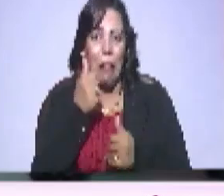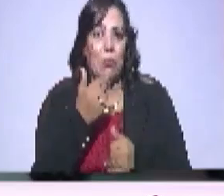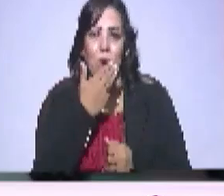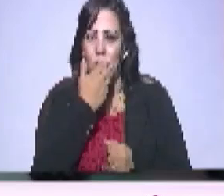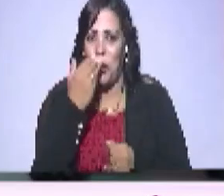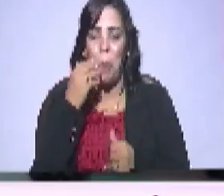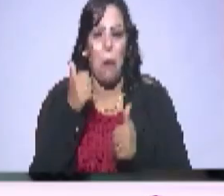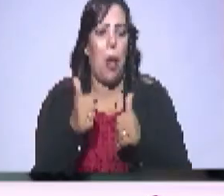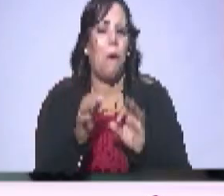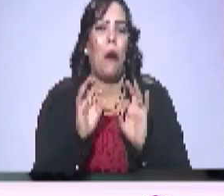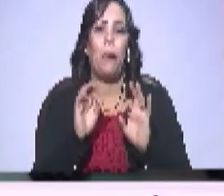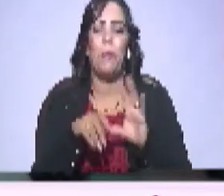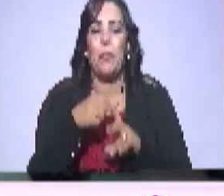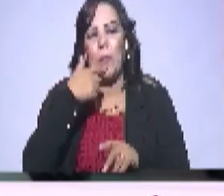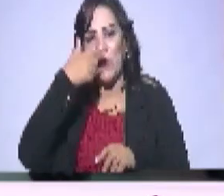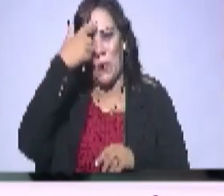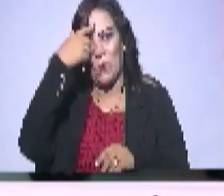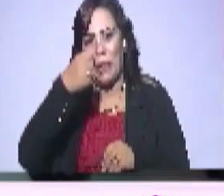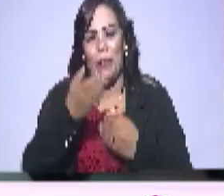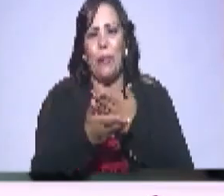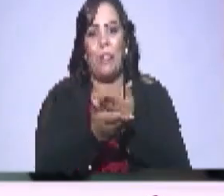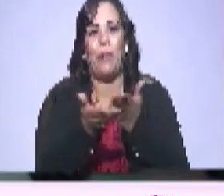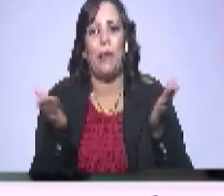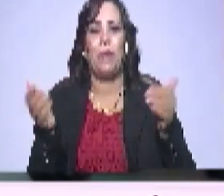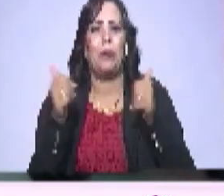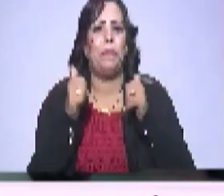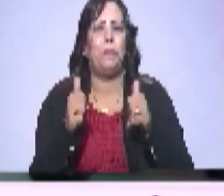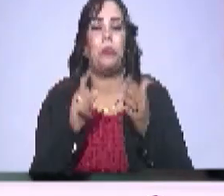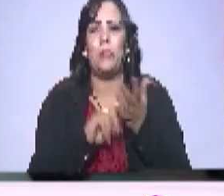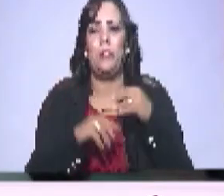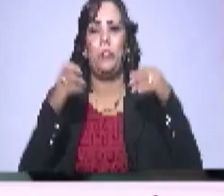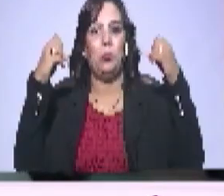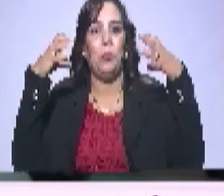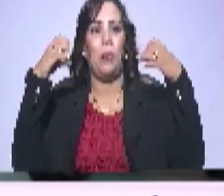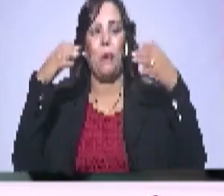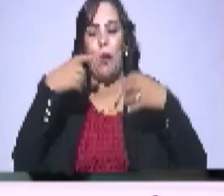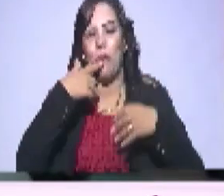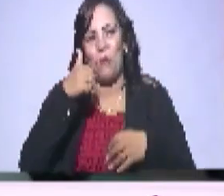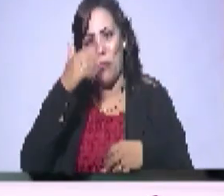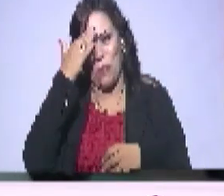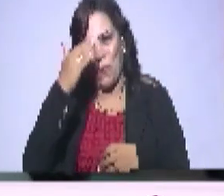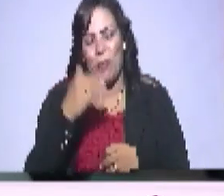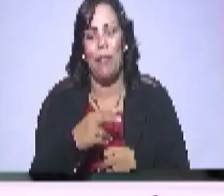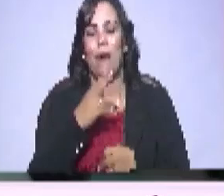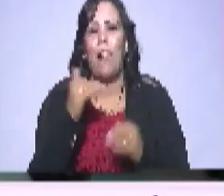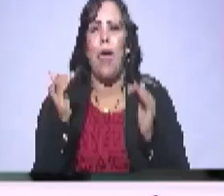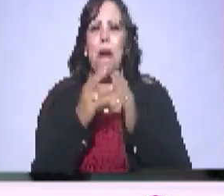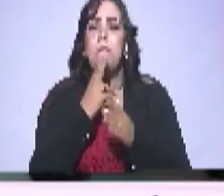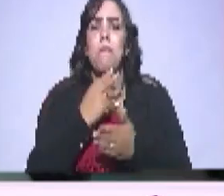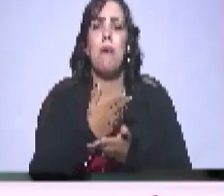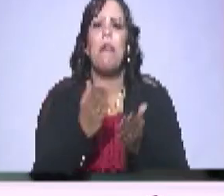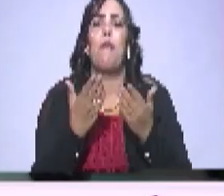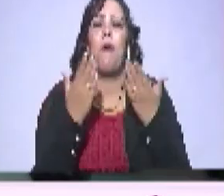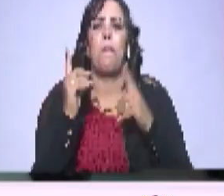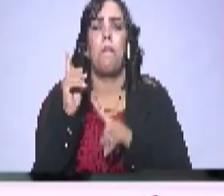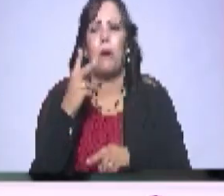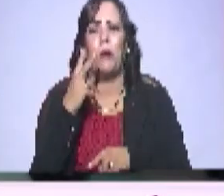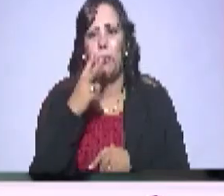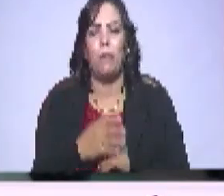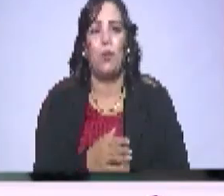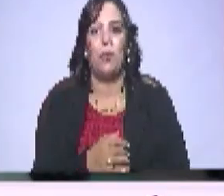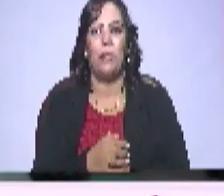الصيام. وكل سنه وحضرتكم طيبه. منوره عليك الايام بخير يا رب. تعيش تعيش. على فكره